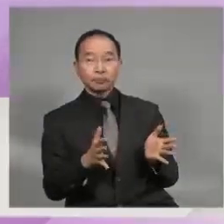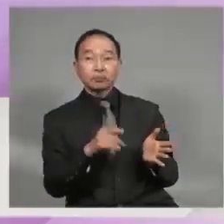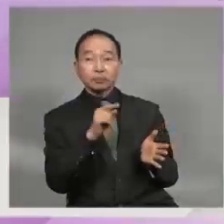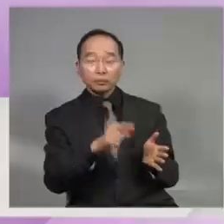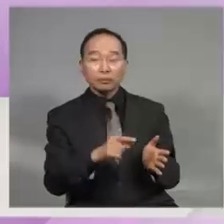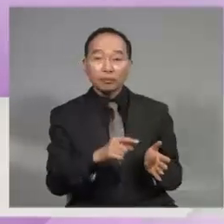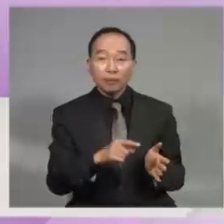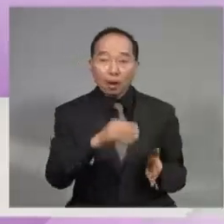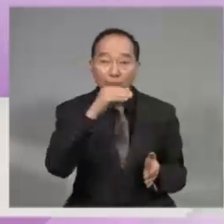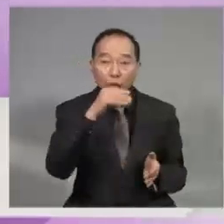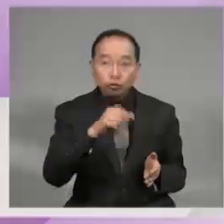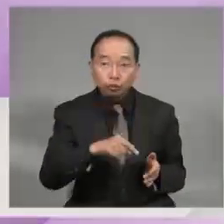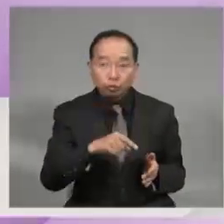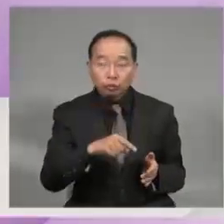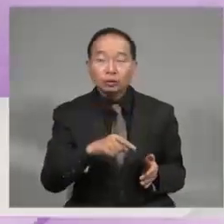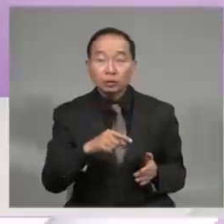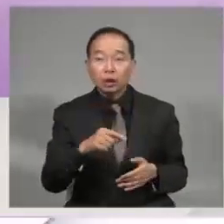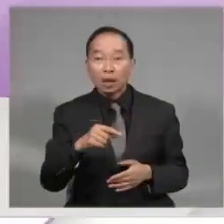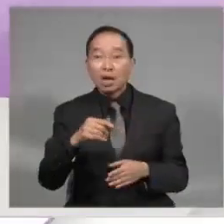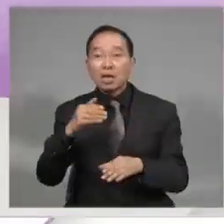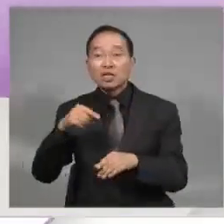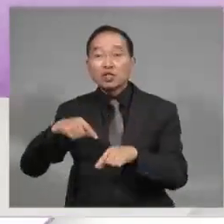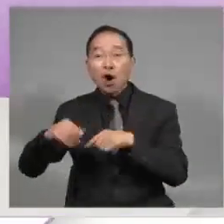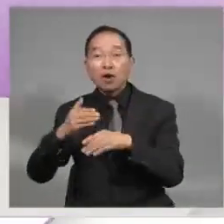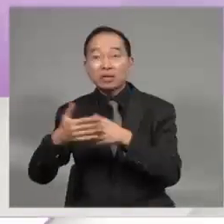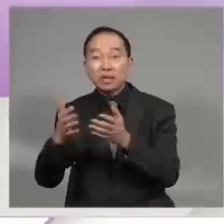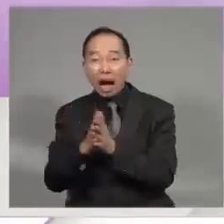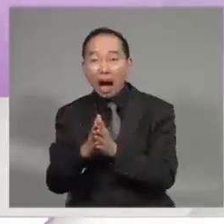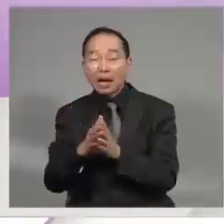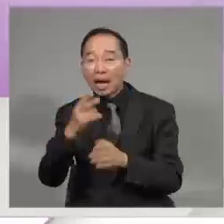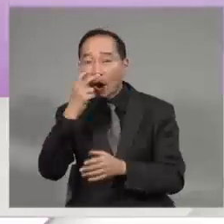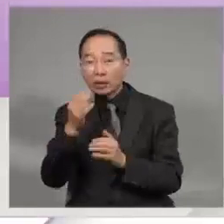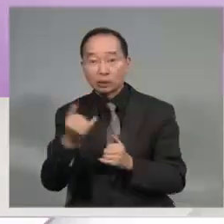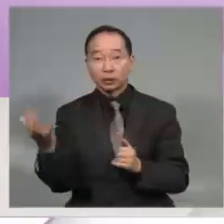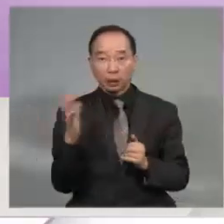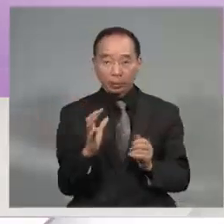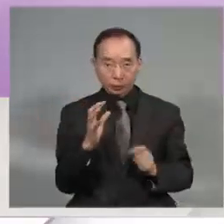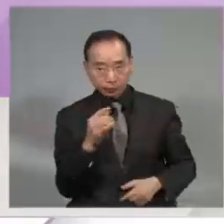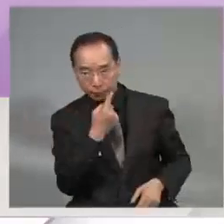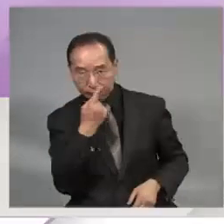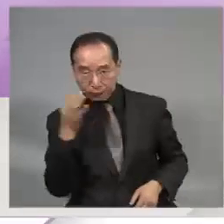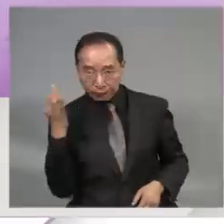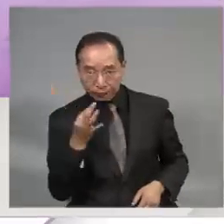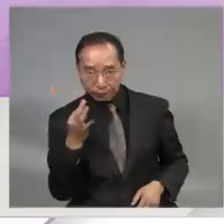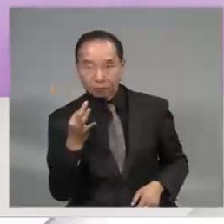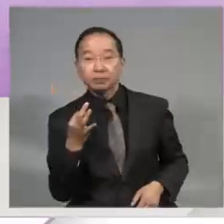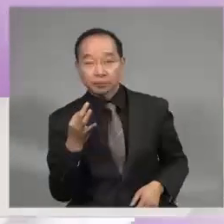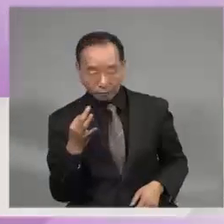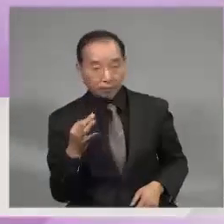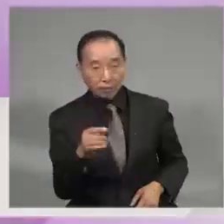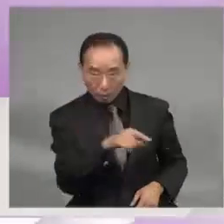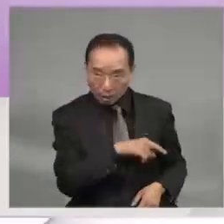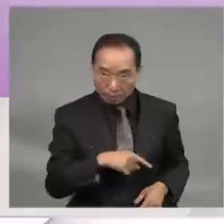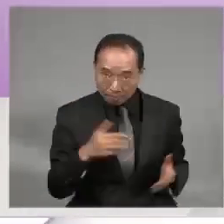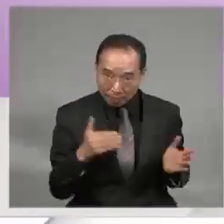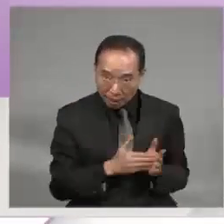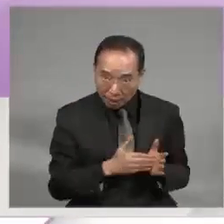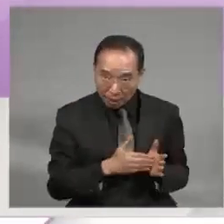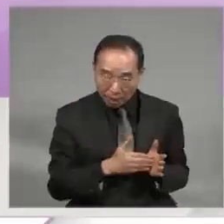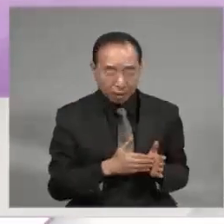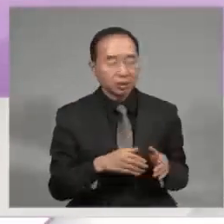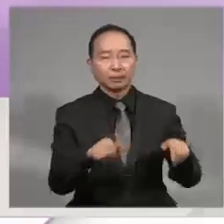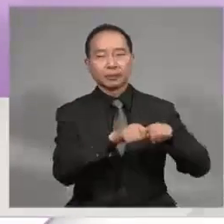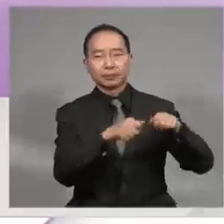봉투는 정당 추천 의원이 참여하는 가운데 우편 투표함에 투입을 하고요. 그 우편 투표함은 봉인을 합니다. 예. 저게